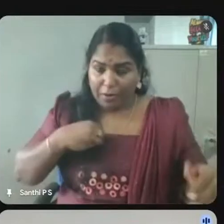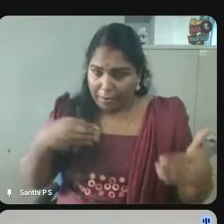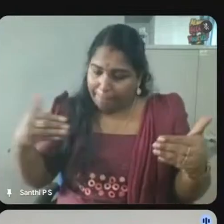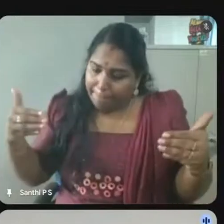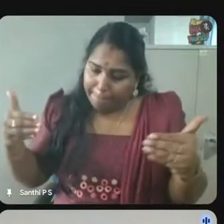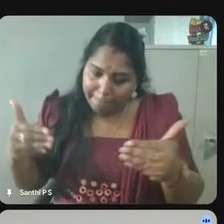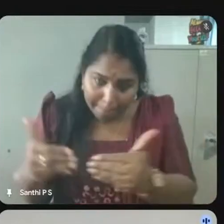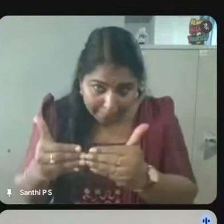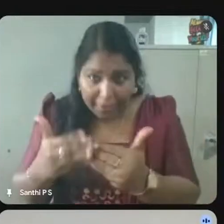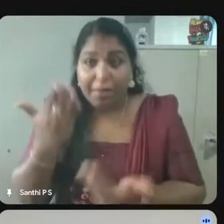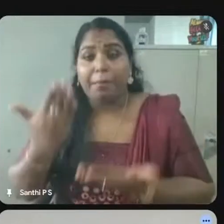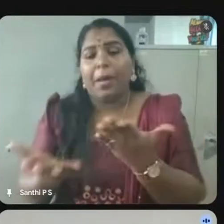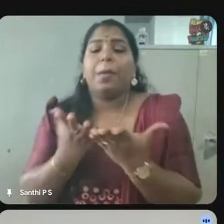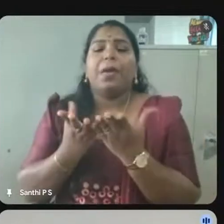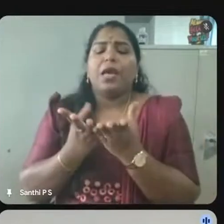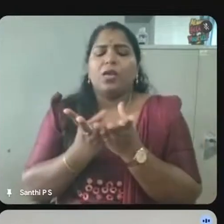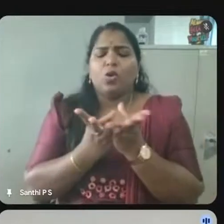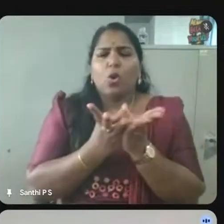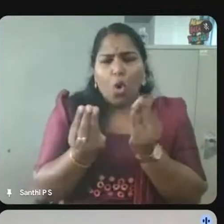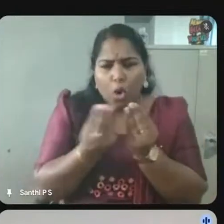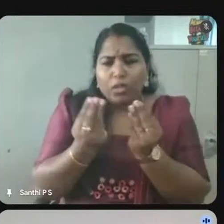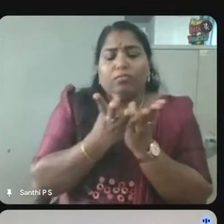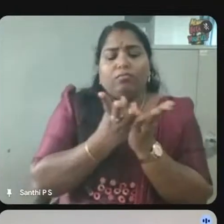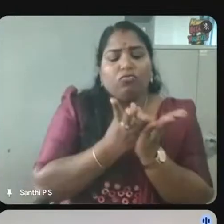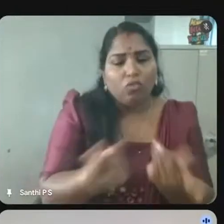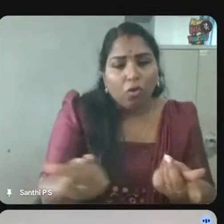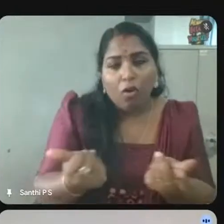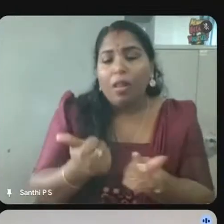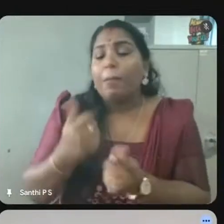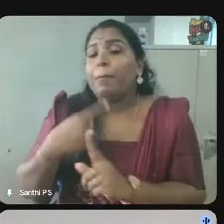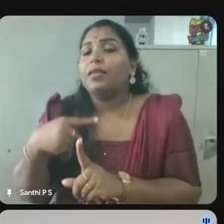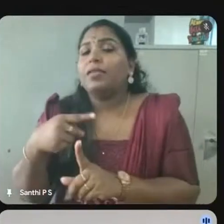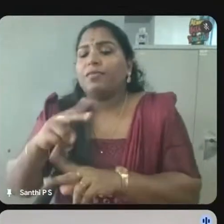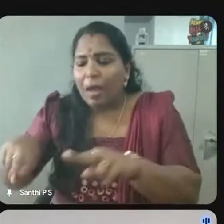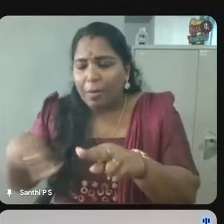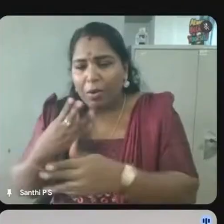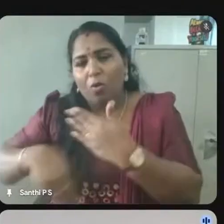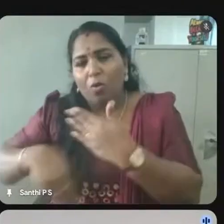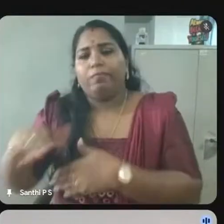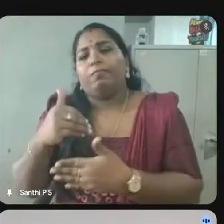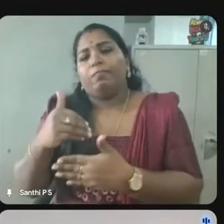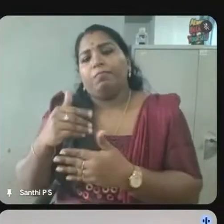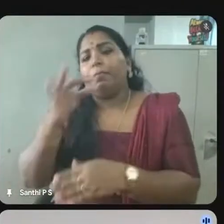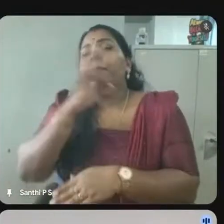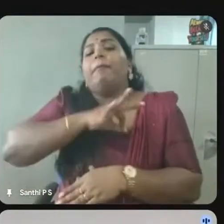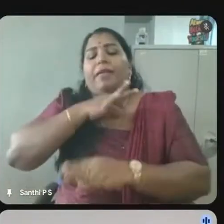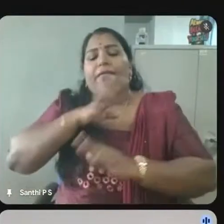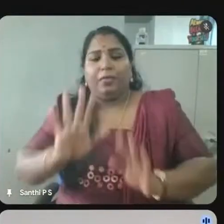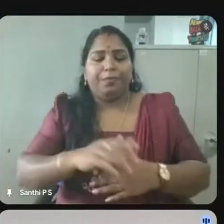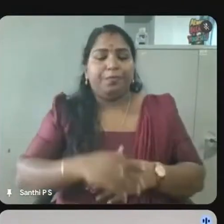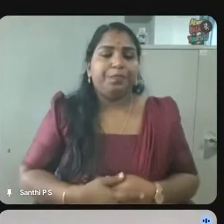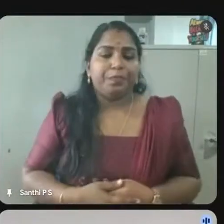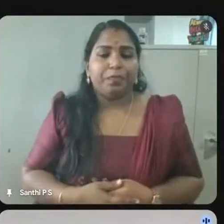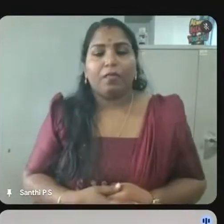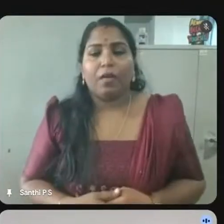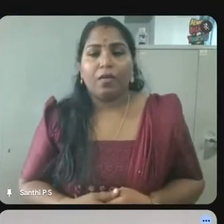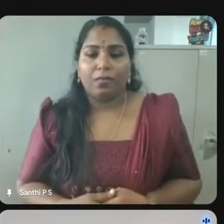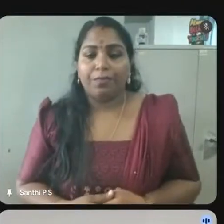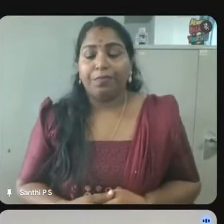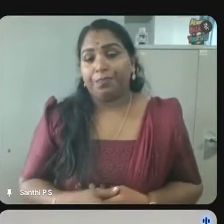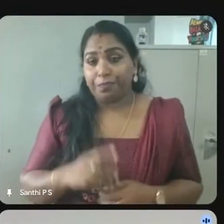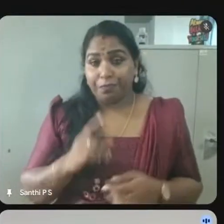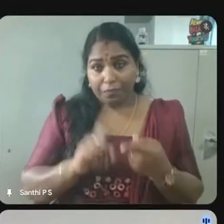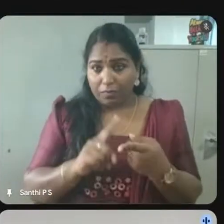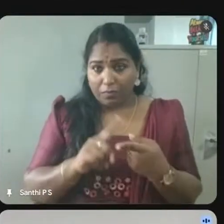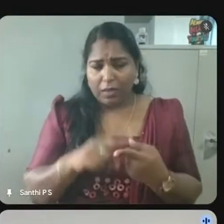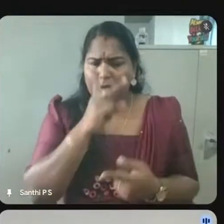അത് പരിഹരിക്കാമെങ്കിൽ അവർക്കും ബാക്കിയുള്ളവർക്കും വളരെ എളുപ്പമായിരിക്കും. അപ്പൊ ആദ്യം നമ്മൾ പറയുന്നത് വിഷ്വൽ ഇമ്പയർമെന്റ് ഓർ ലോ വിഷൻ